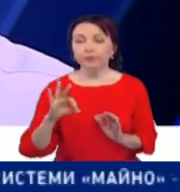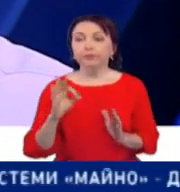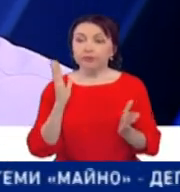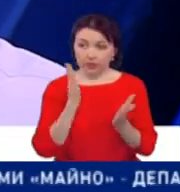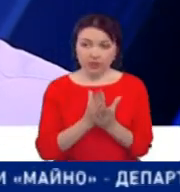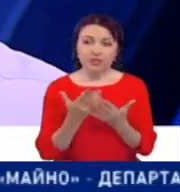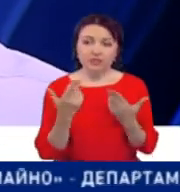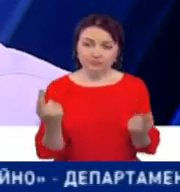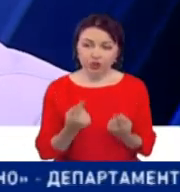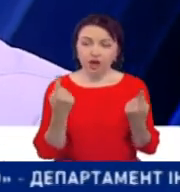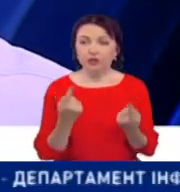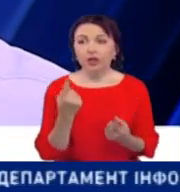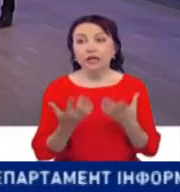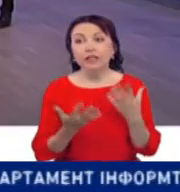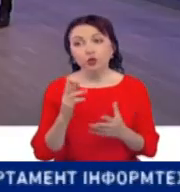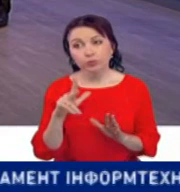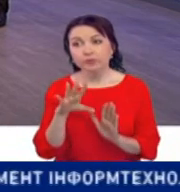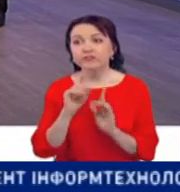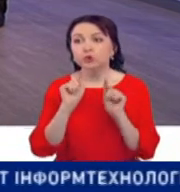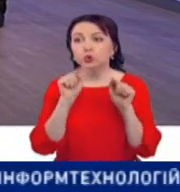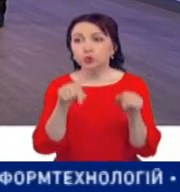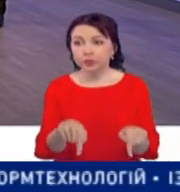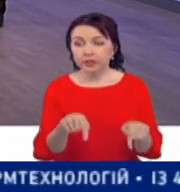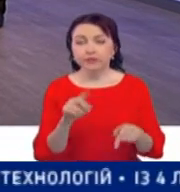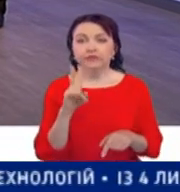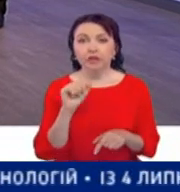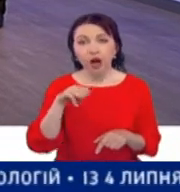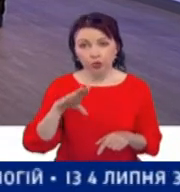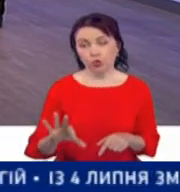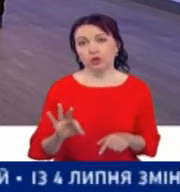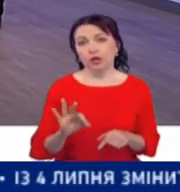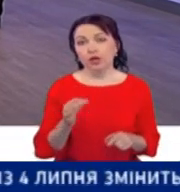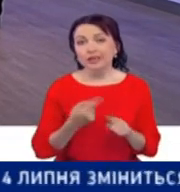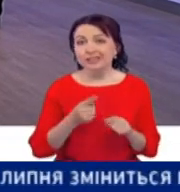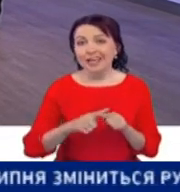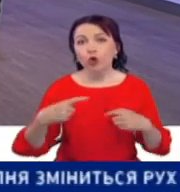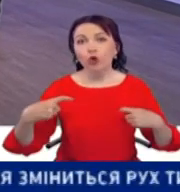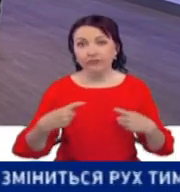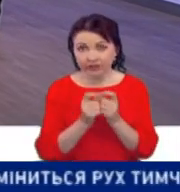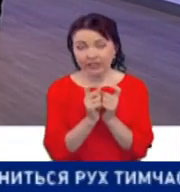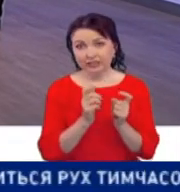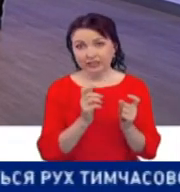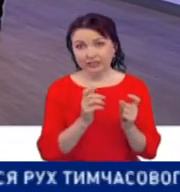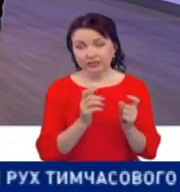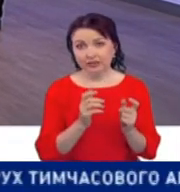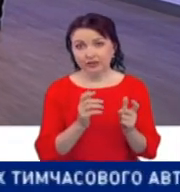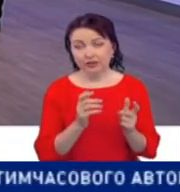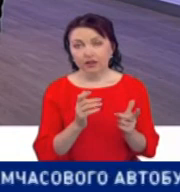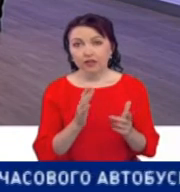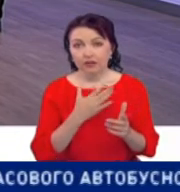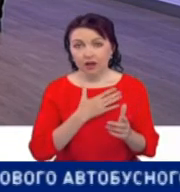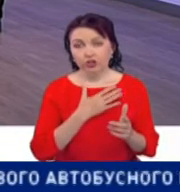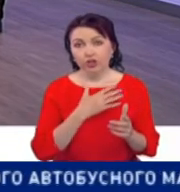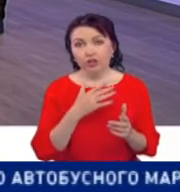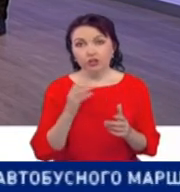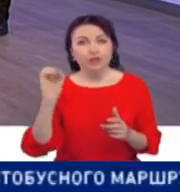звичайна річ, навіть якщо б ми вступили в НАТО, то цей конфлікт наш, самим же НАТО чи Європою,